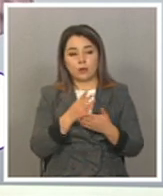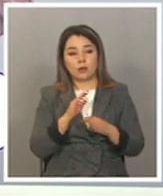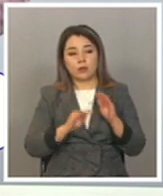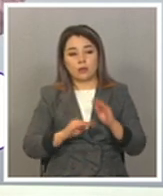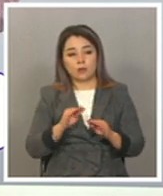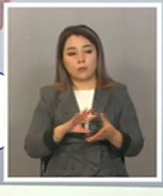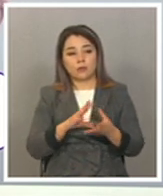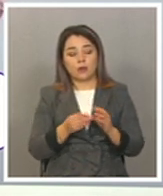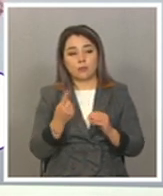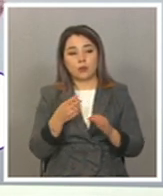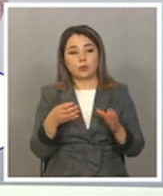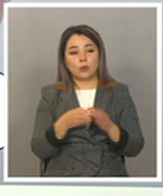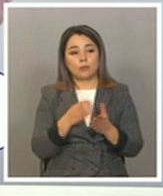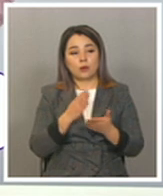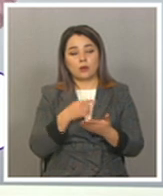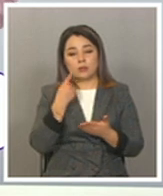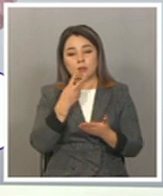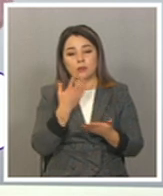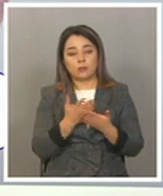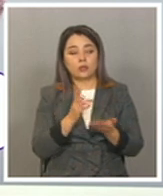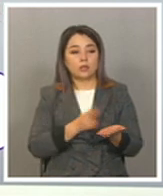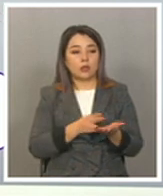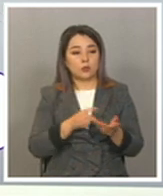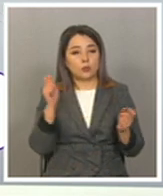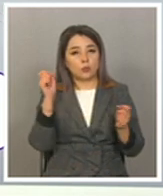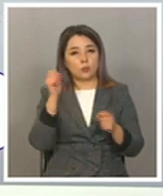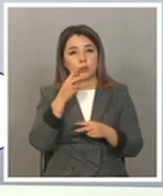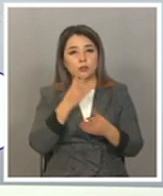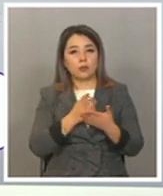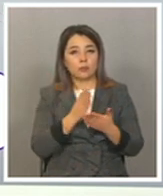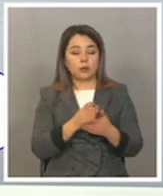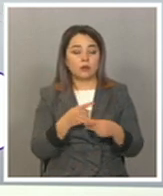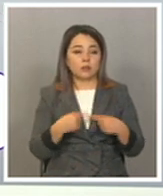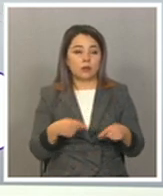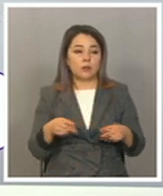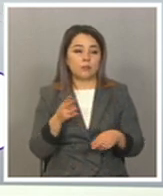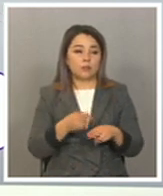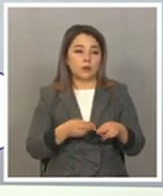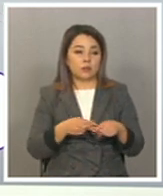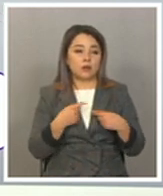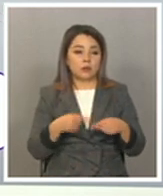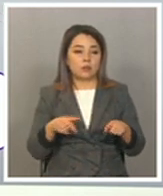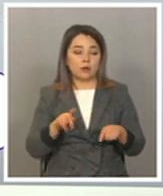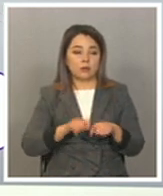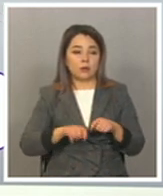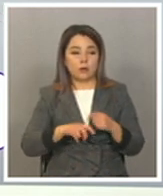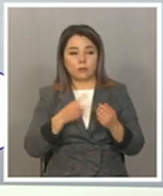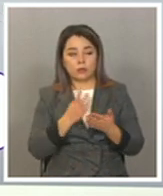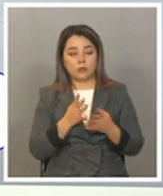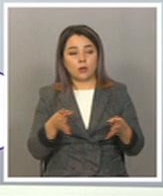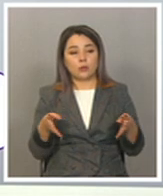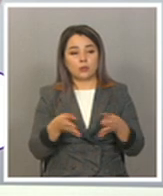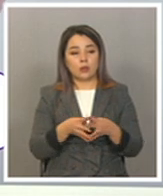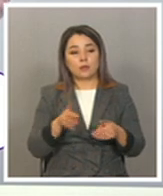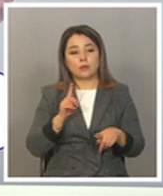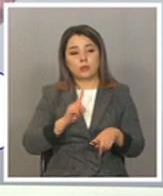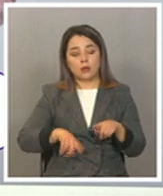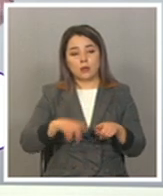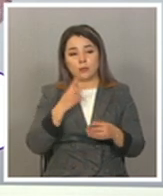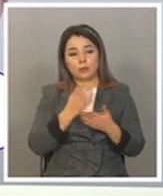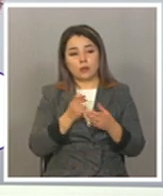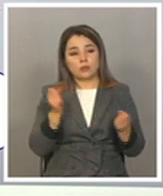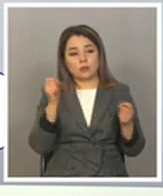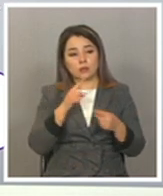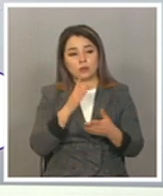элементтердің бір топқа жататындығын дәлелдеуді үйрендіңіздер. Кейбір металдар басқаларға қарағанда тотығуға тезірек ұшырайтындығын